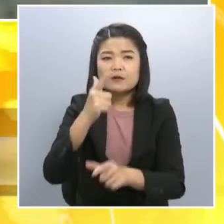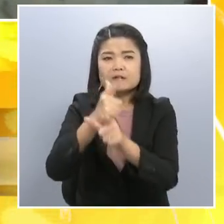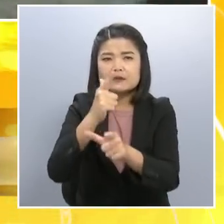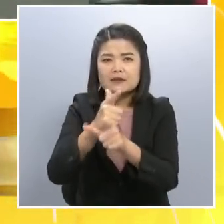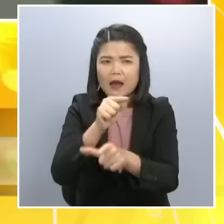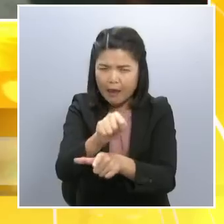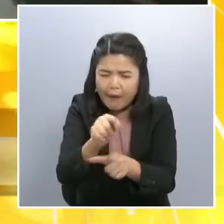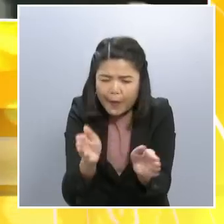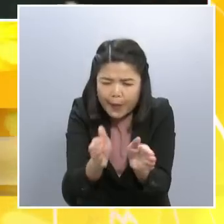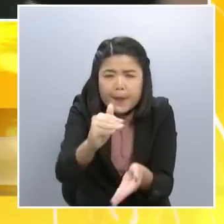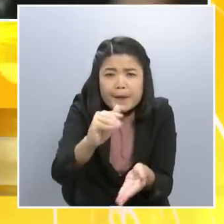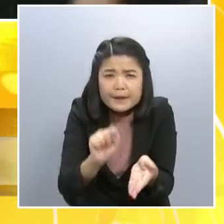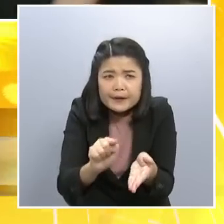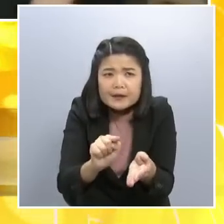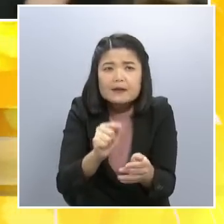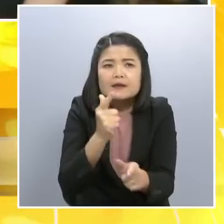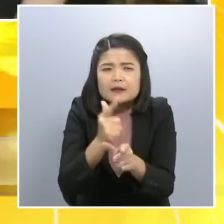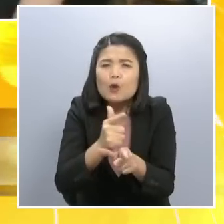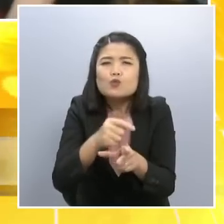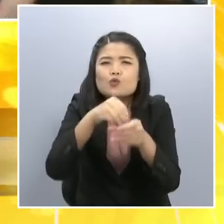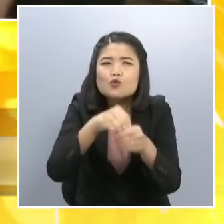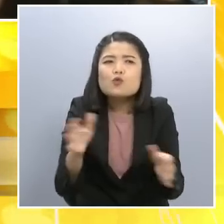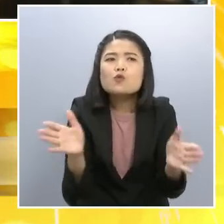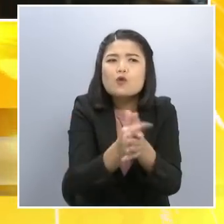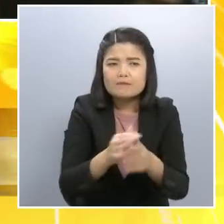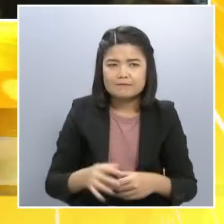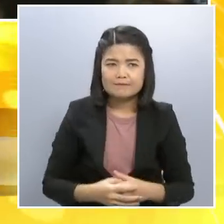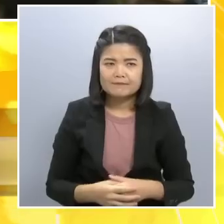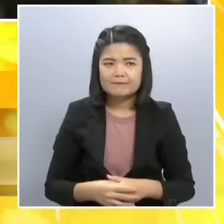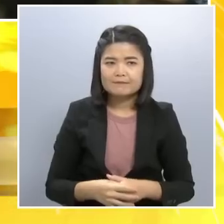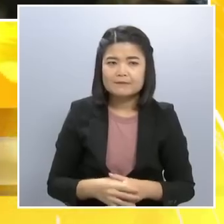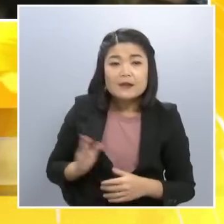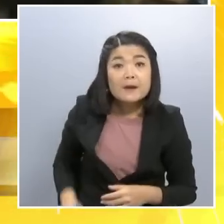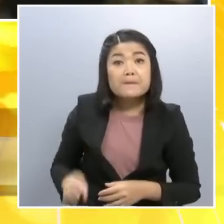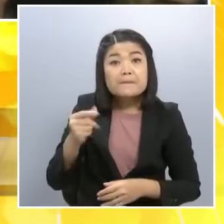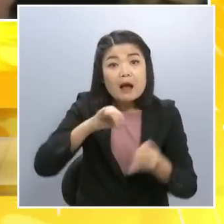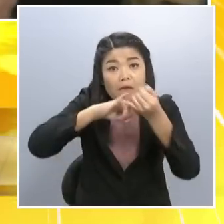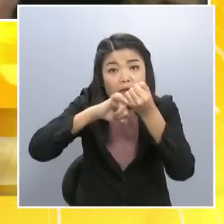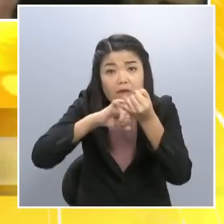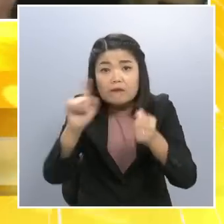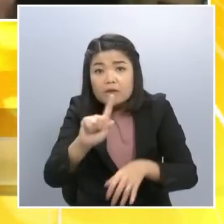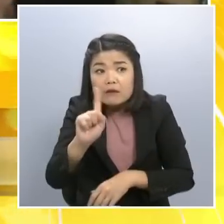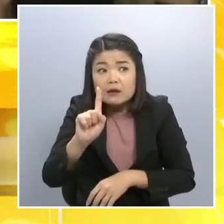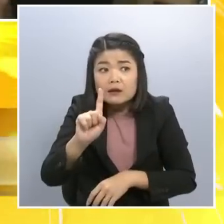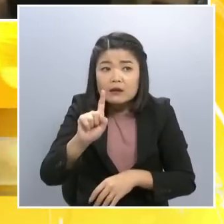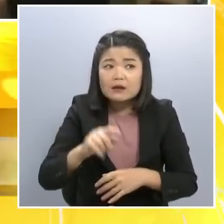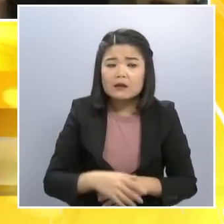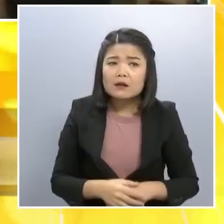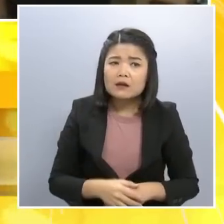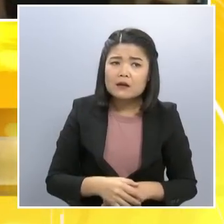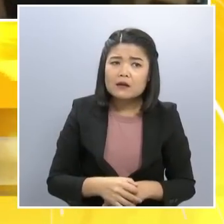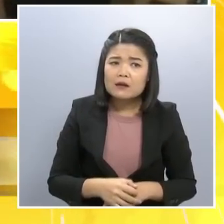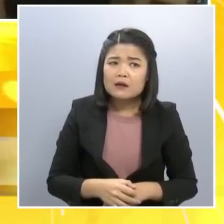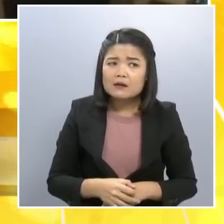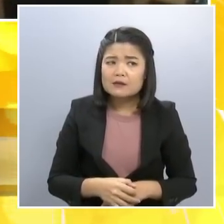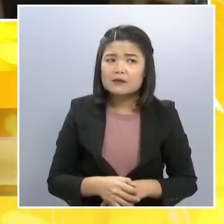ยนะ อยู่เนี่ยขายของเต้ยเนี่ย อ๋อขายโค้ดเต้ย นี่สุนัขหรือข้างคาวโชคเนี่ย ฮะตัวปู่ตัวแม่น